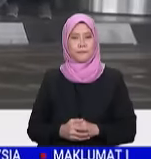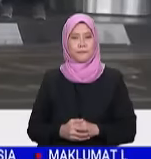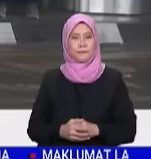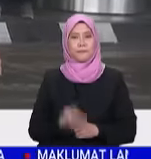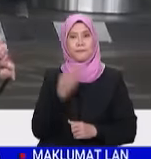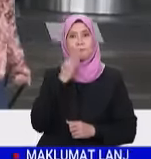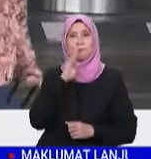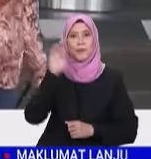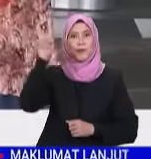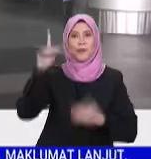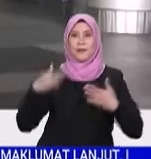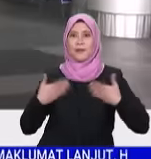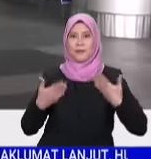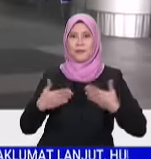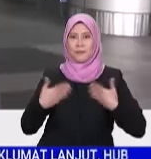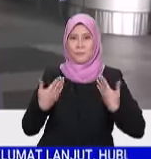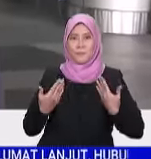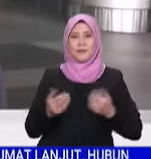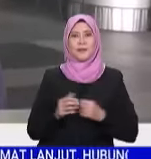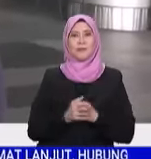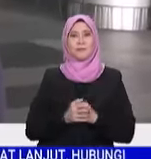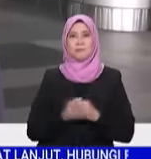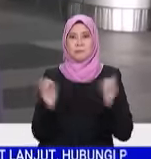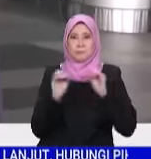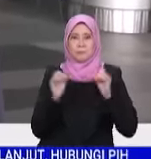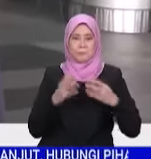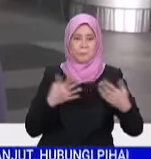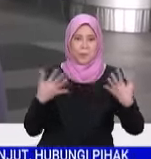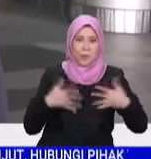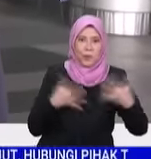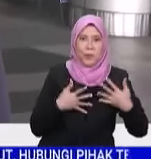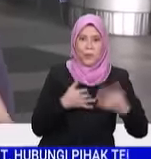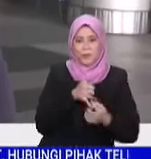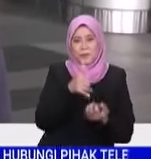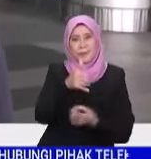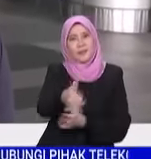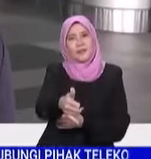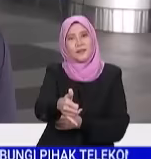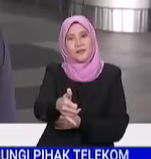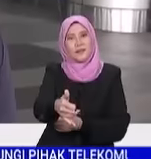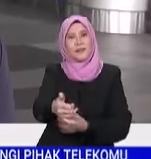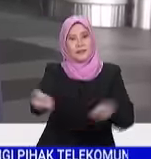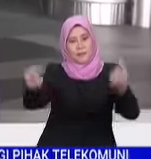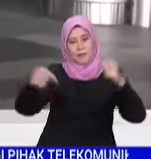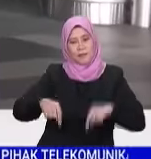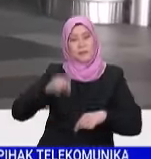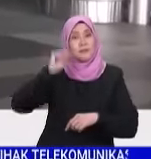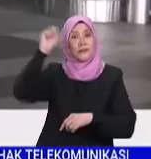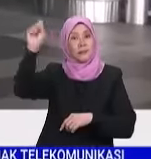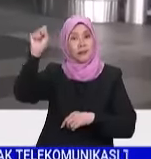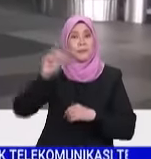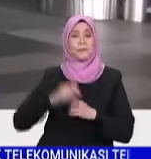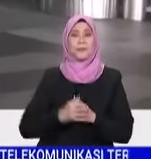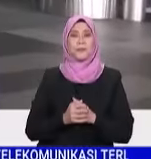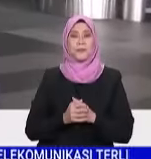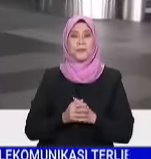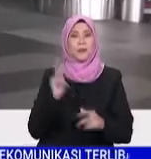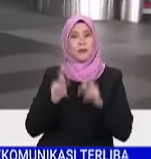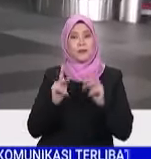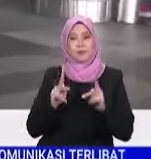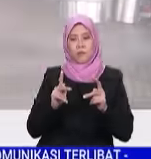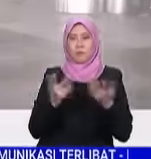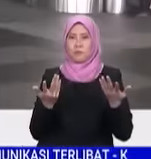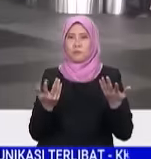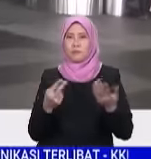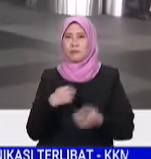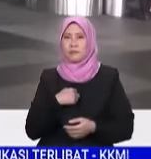Alhamdulillah seronoklah sebab tak ada takut-takut nak pergi datang sabar kan kalau buat ujian kalau saya sangkut